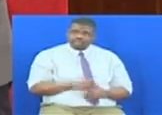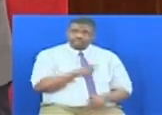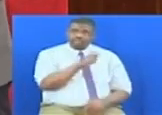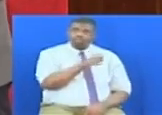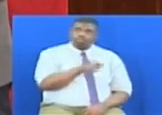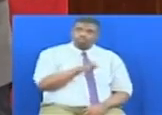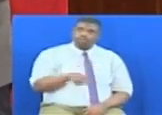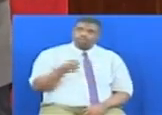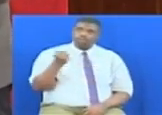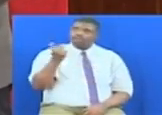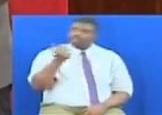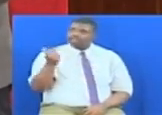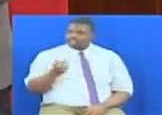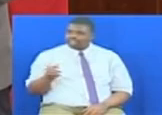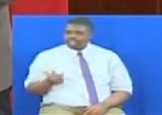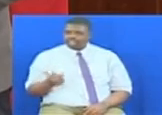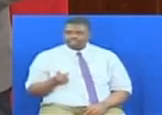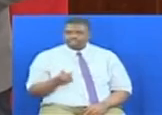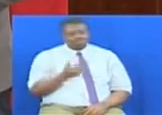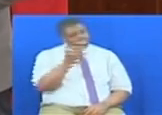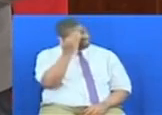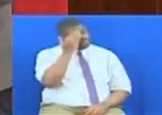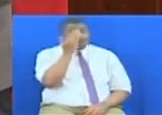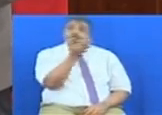Watanzania, naomba mfahamu.